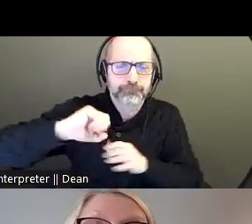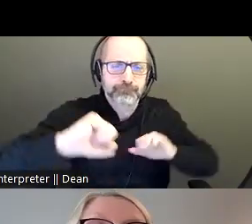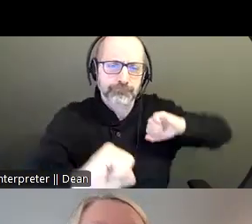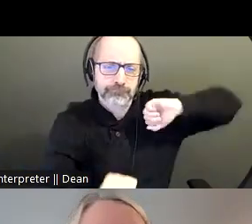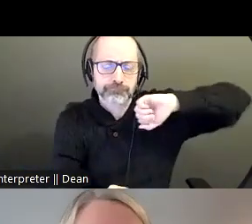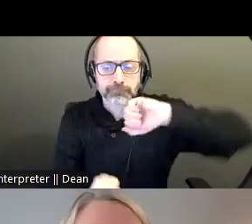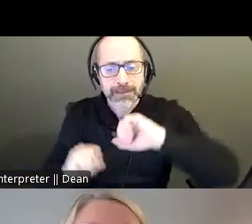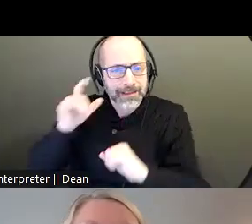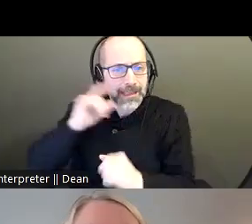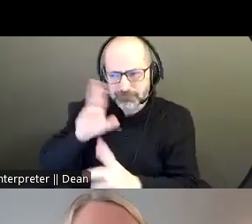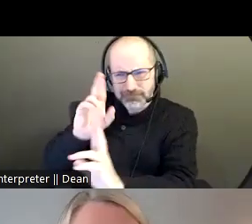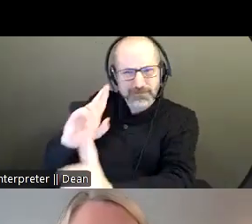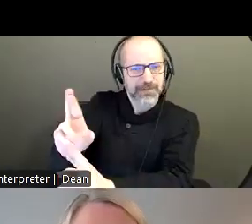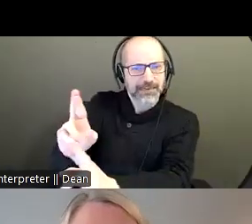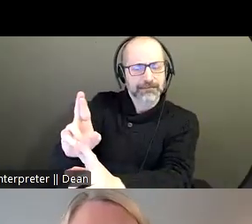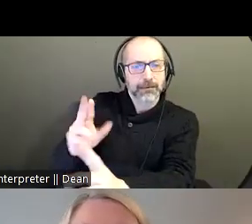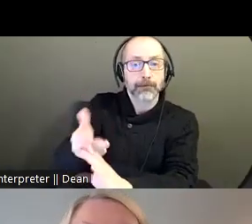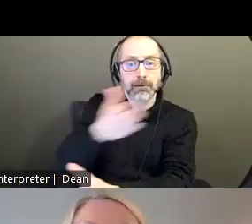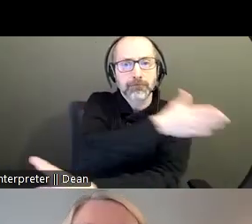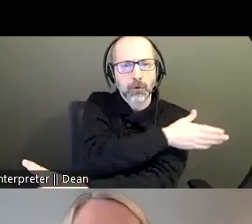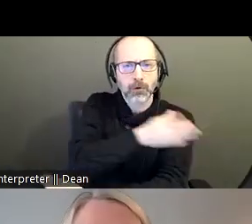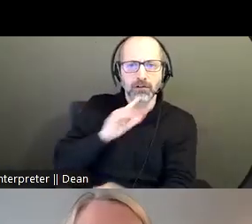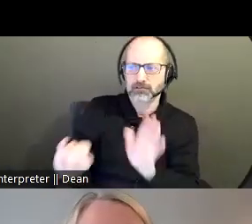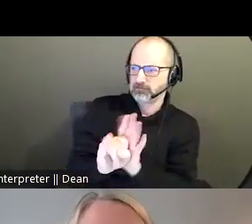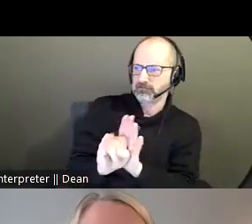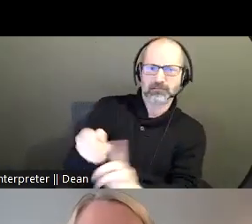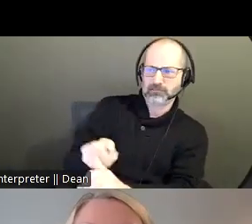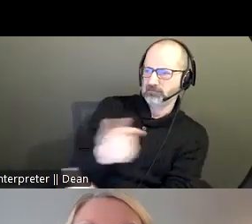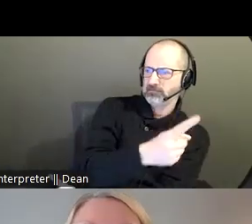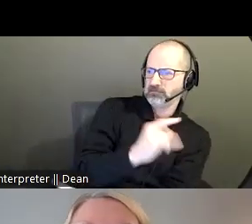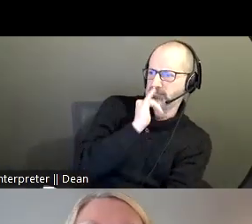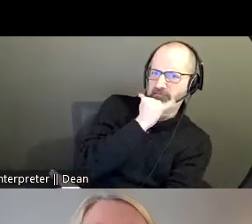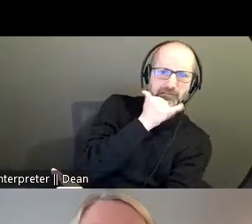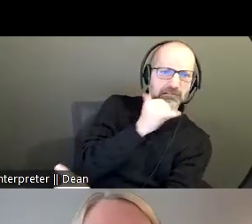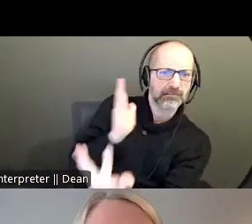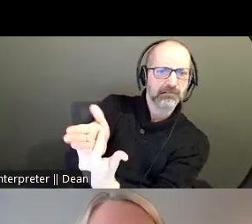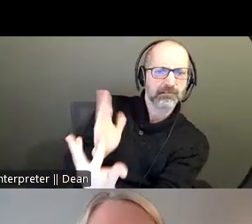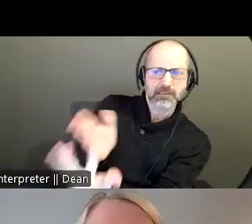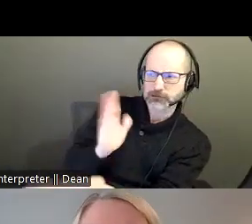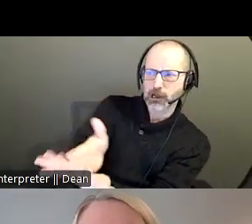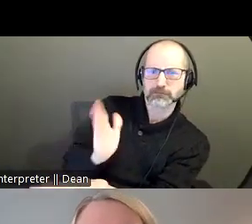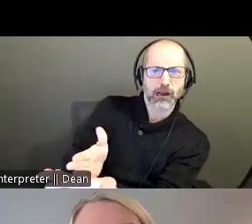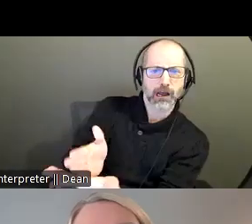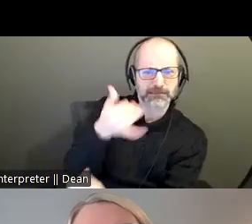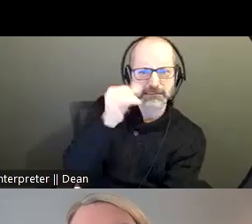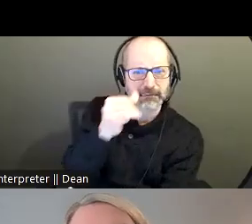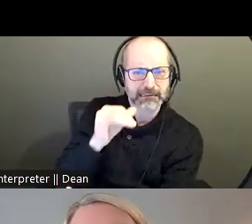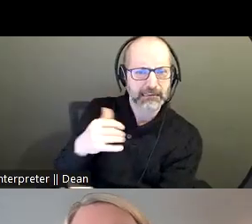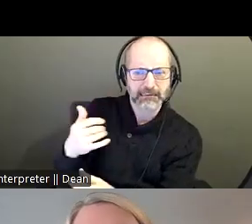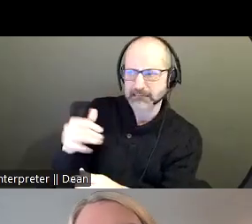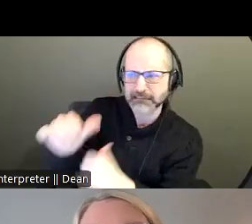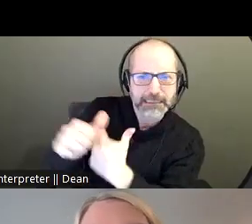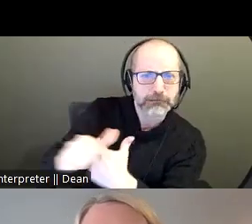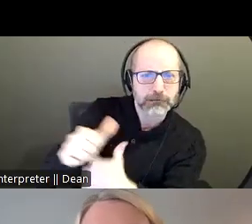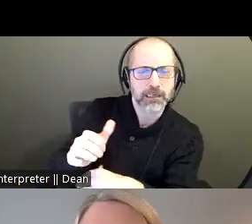une petite image qui qui s'intitule Respecter la stime, c'est-à-dire il fallait donc